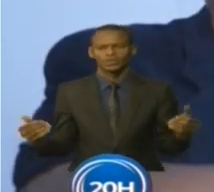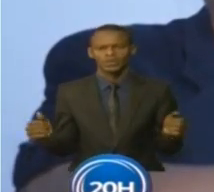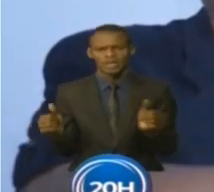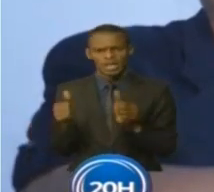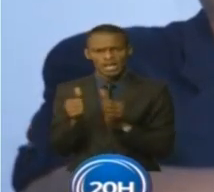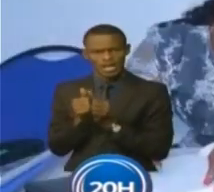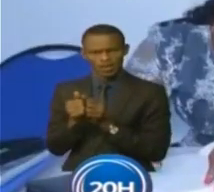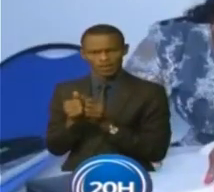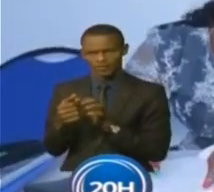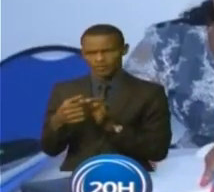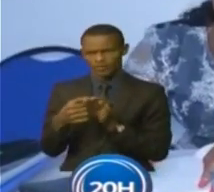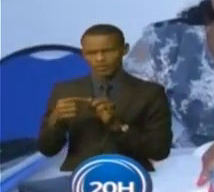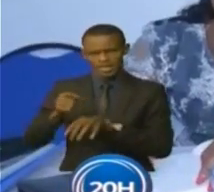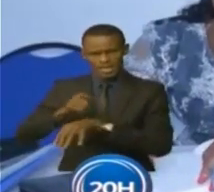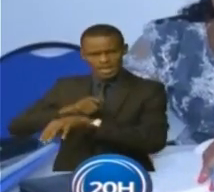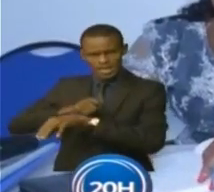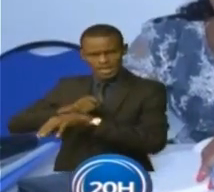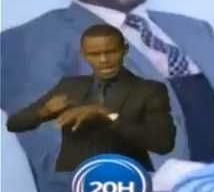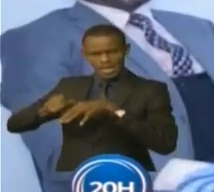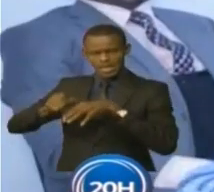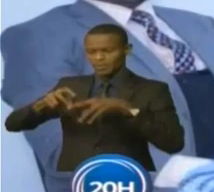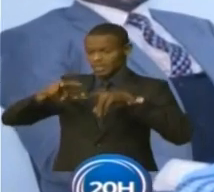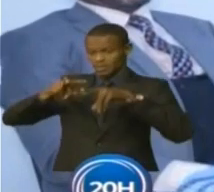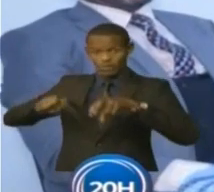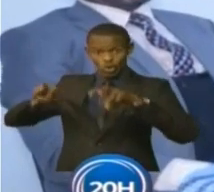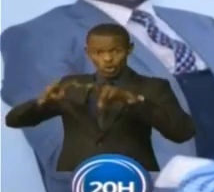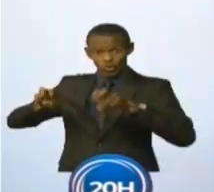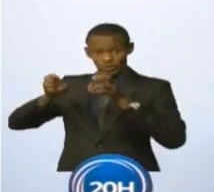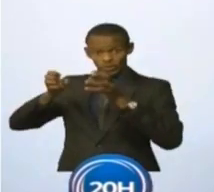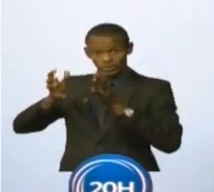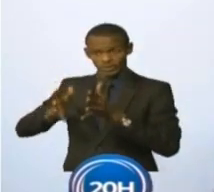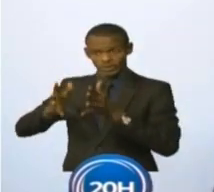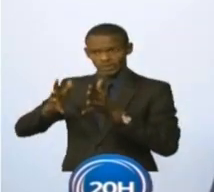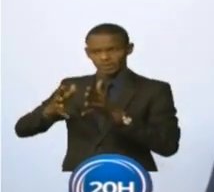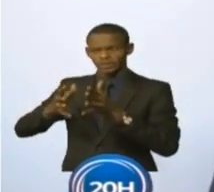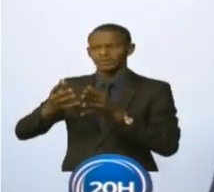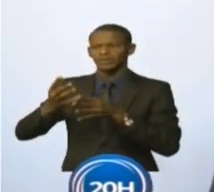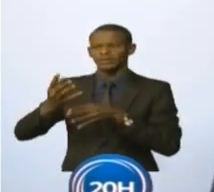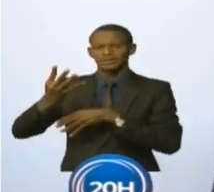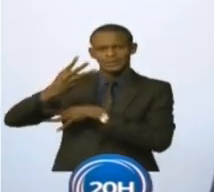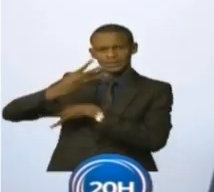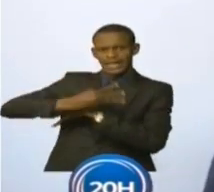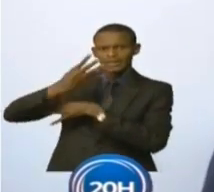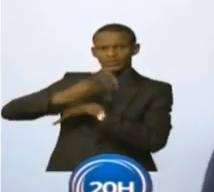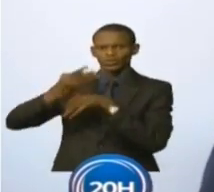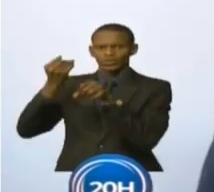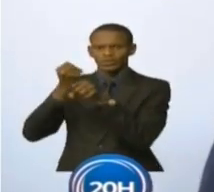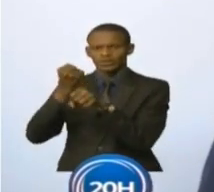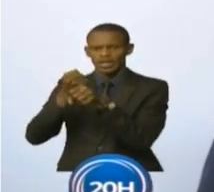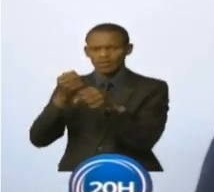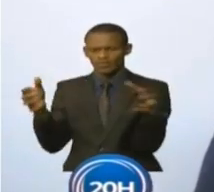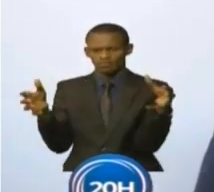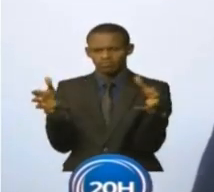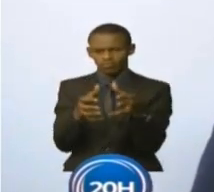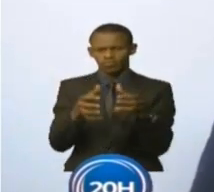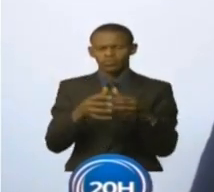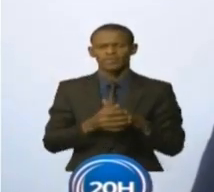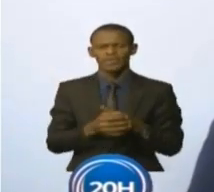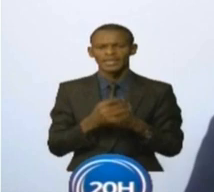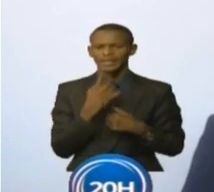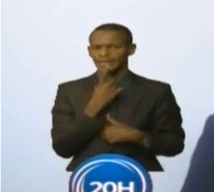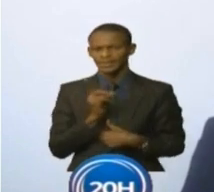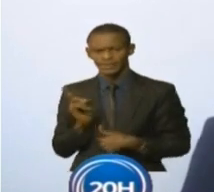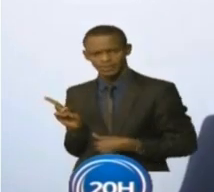Governance, un cabinet de consultance pour une durée de 4 jours. Le ministère de la Justice nous a approché pour